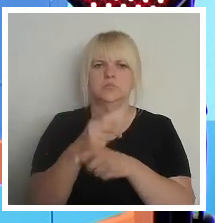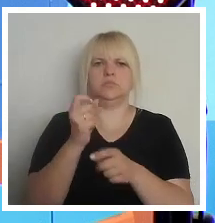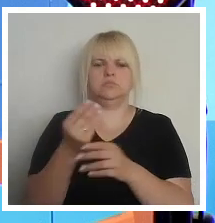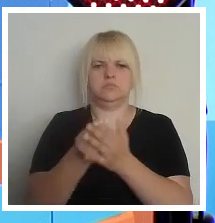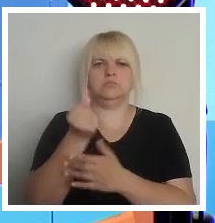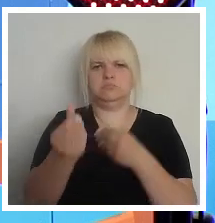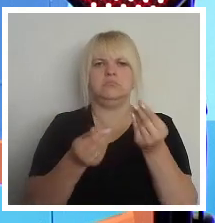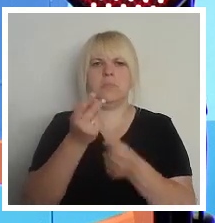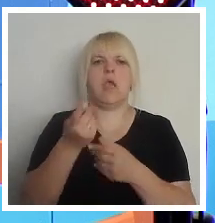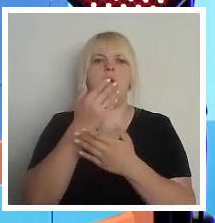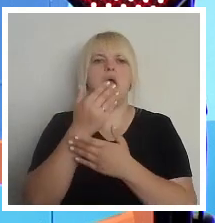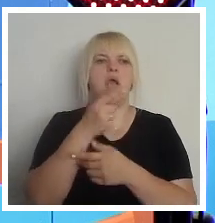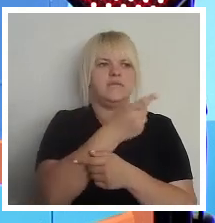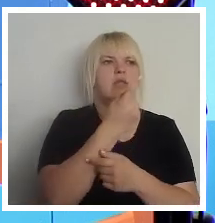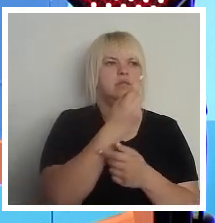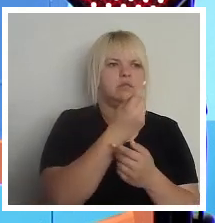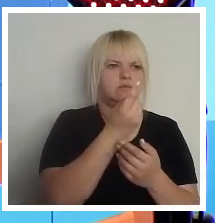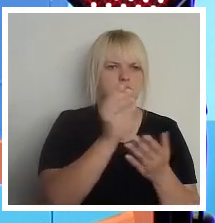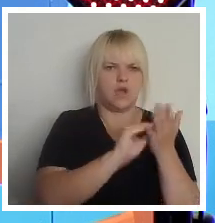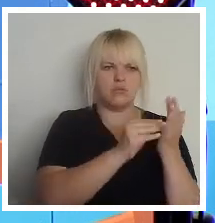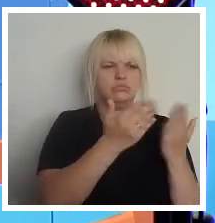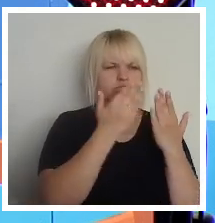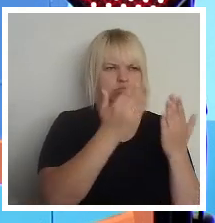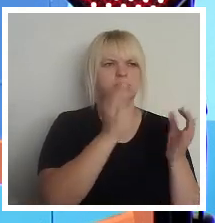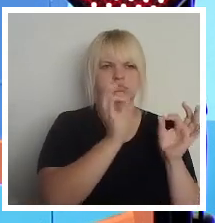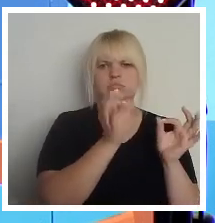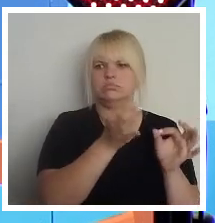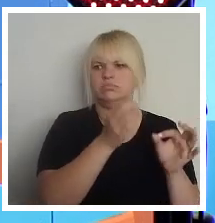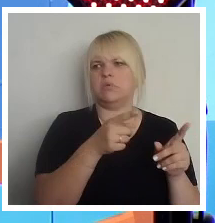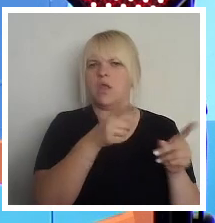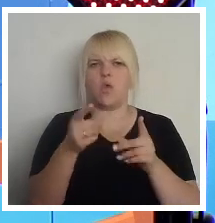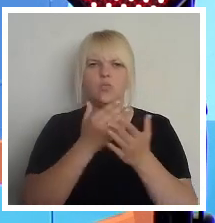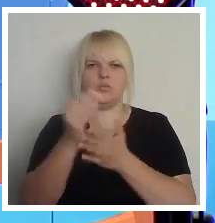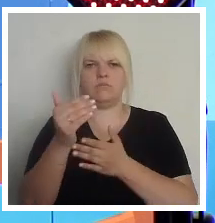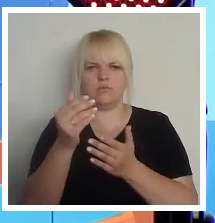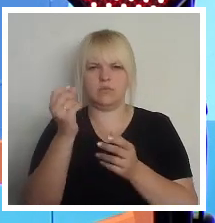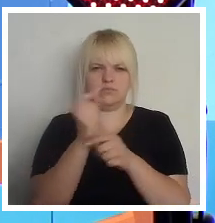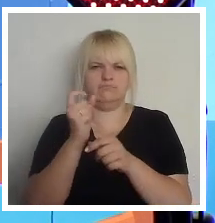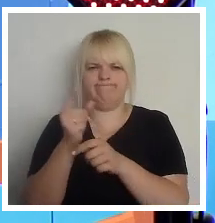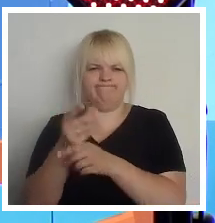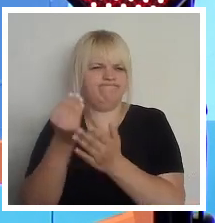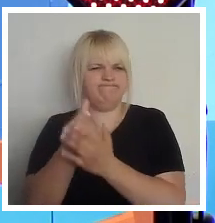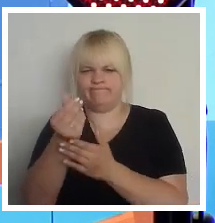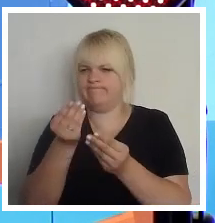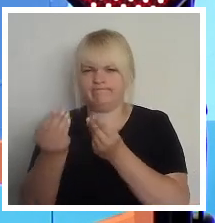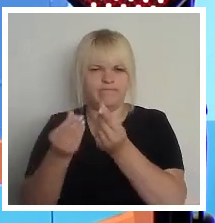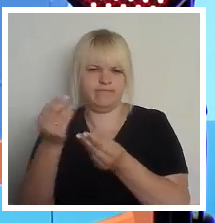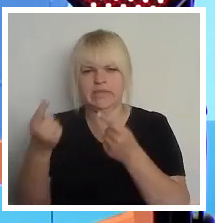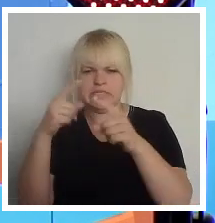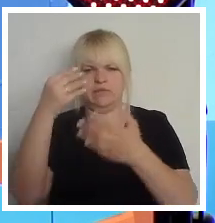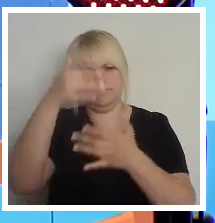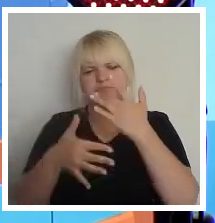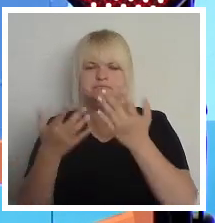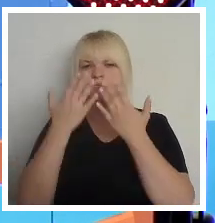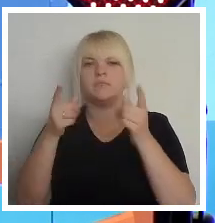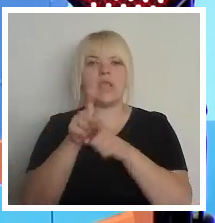pateicoties šim vienam rakstam. Nerunājot par dažādiem blakus rakstiem, kas seko. Par blakus tam mēs redzam, ka ir ļoti spēcīga ar analītiku